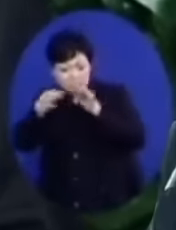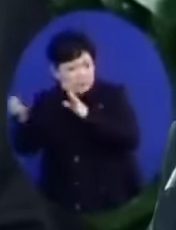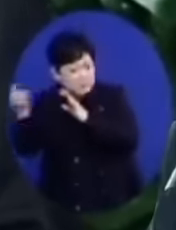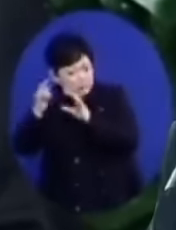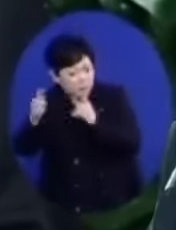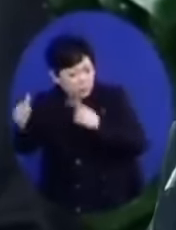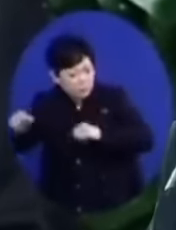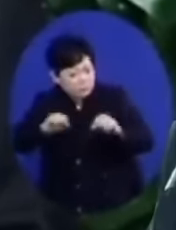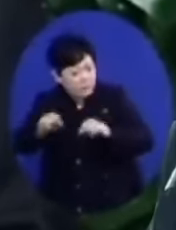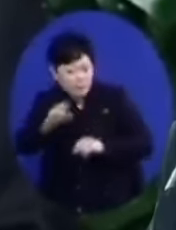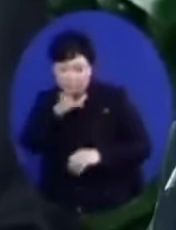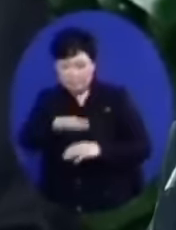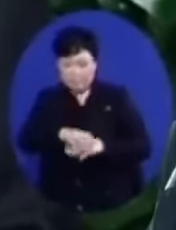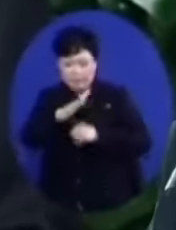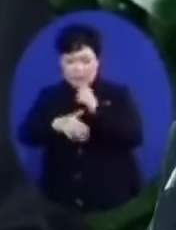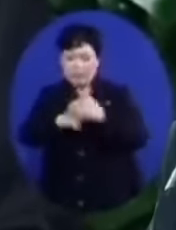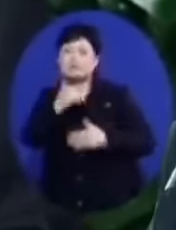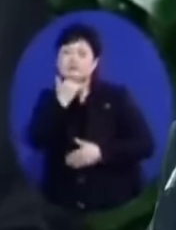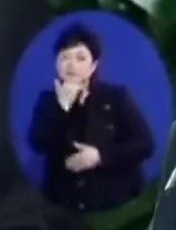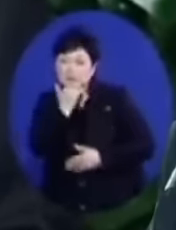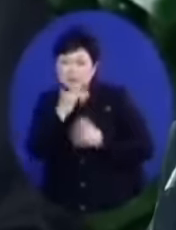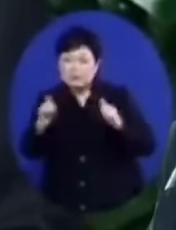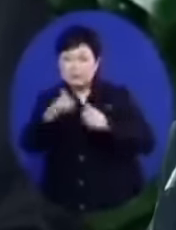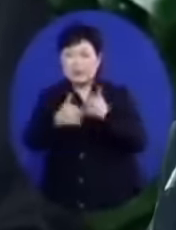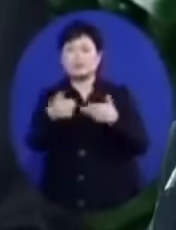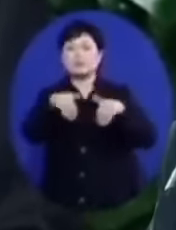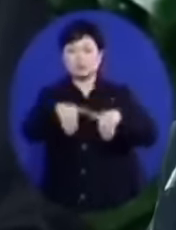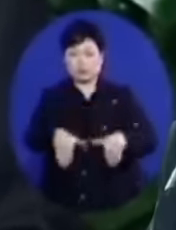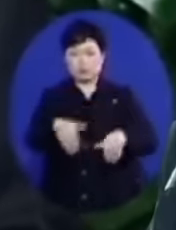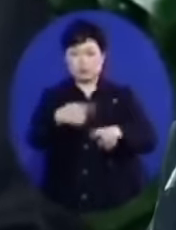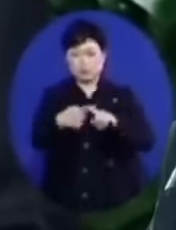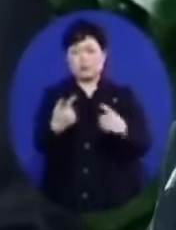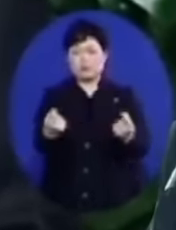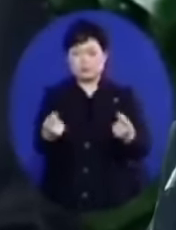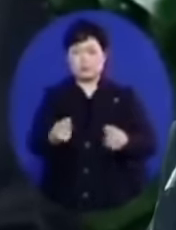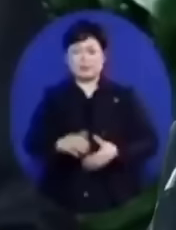아니하는 하나님을 기다리는 사람이 하나님의 종이었습니다.